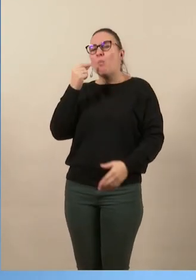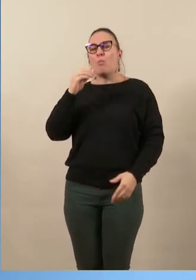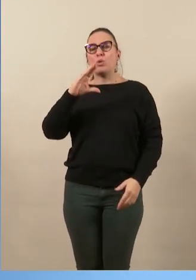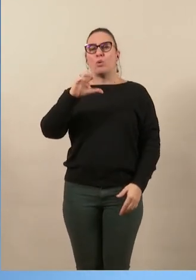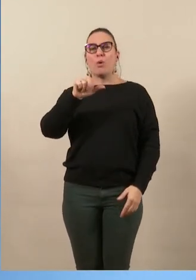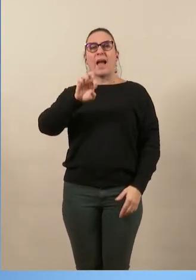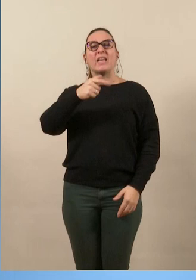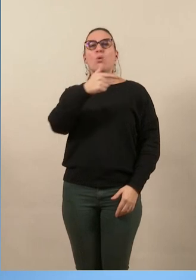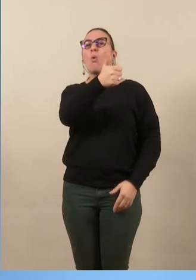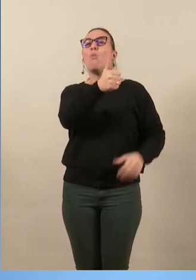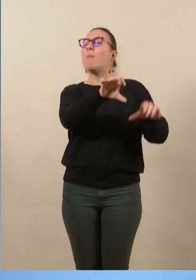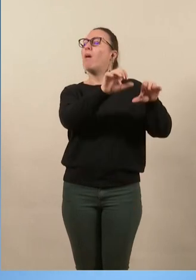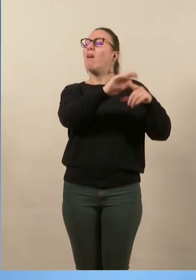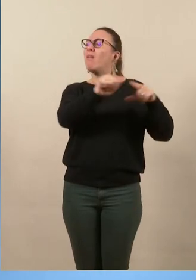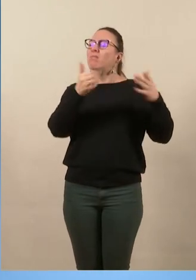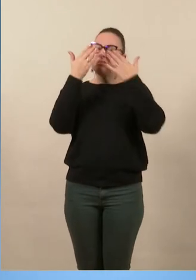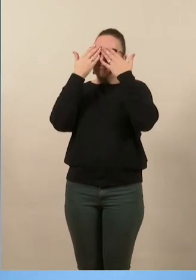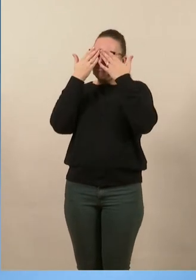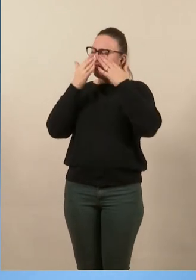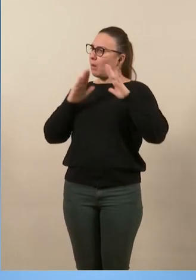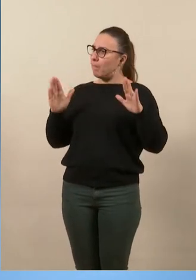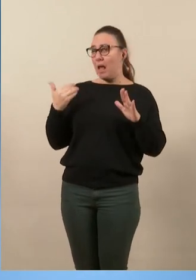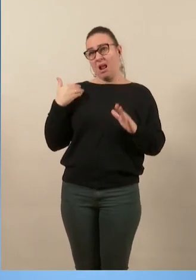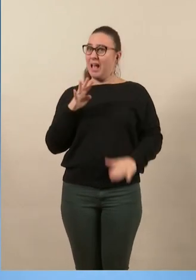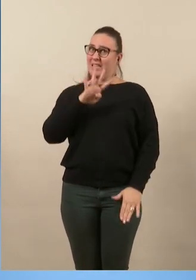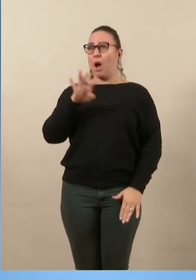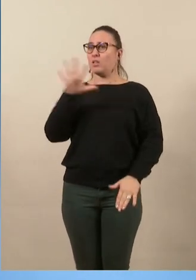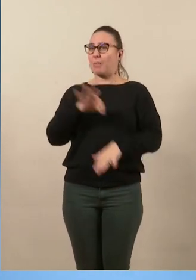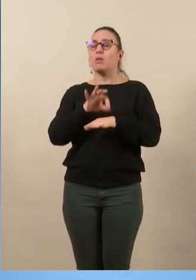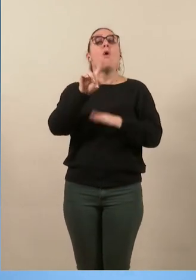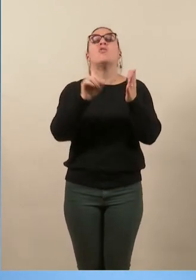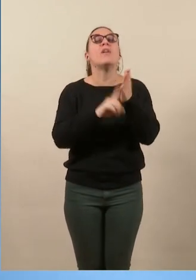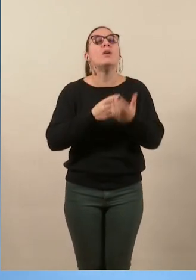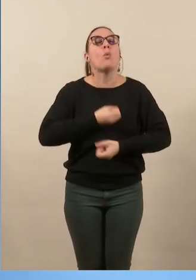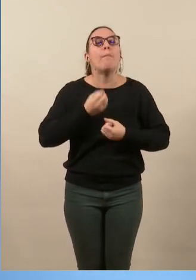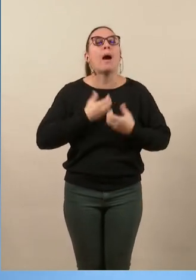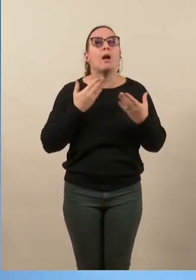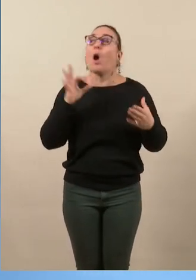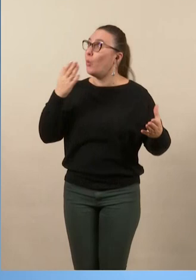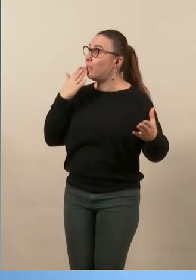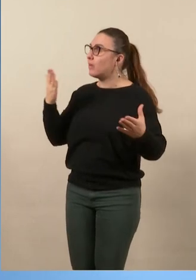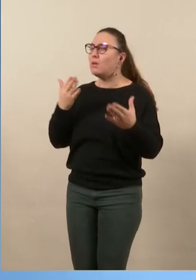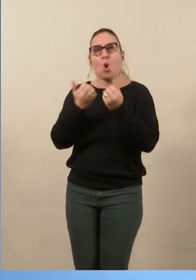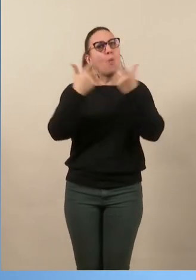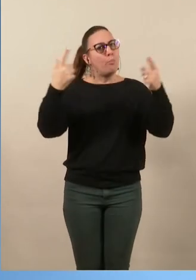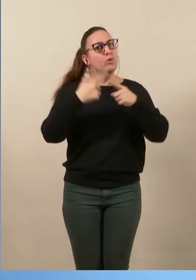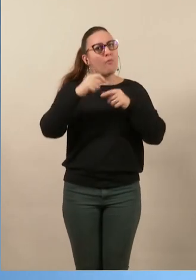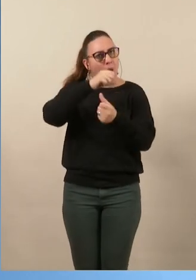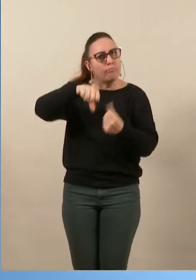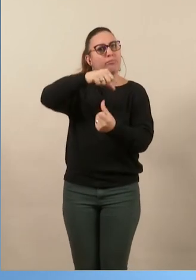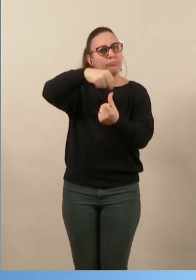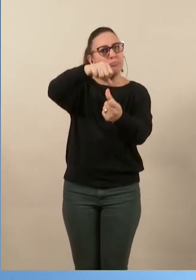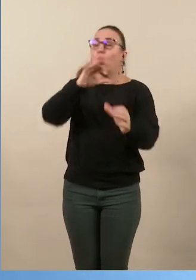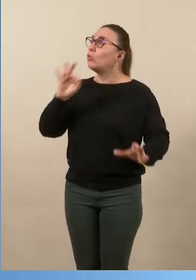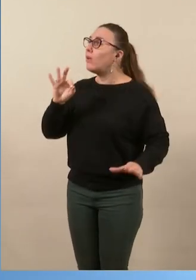son groupe pardonnez-moi norm maisad vous avez le droit de prendre la parole autant de fois que vous voulez et pour